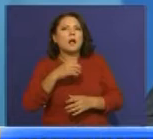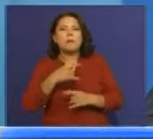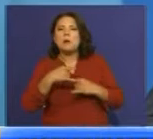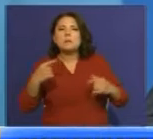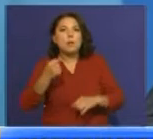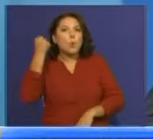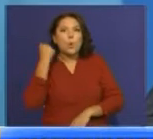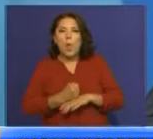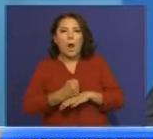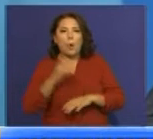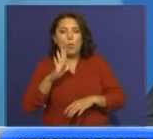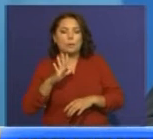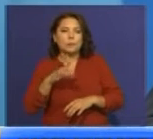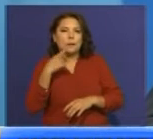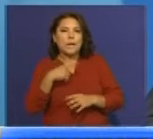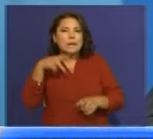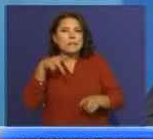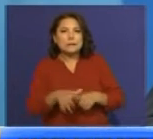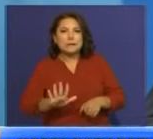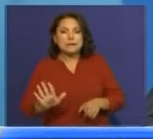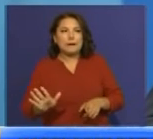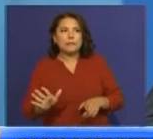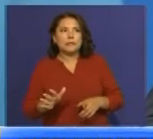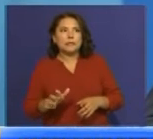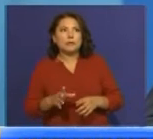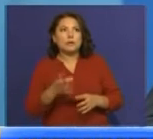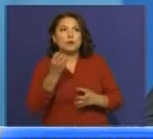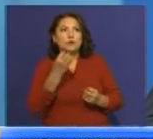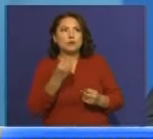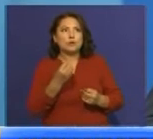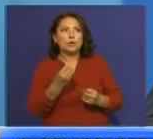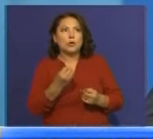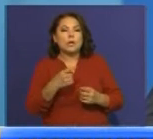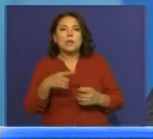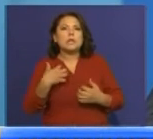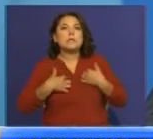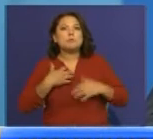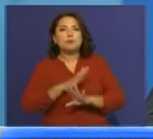не ударил и не заставил, и все, и не чесались.